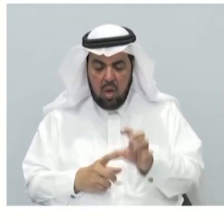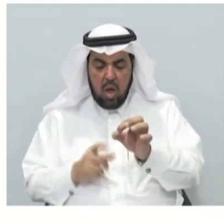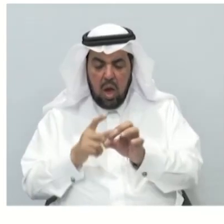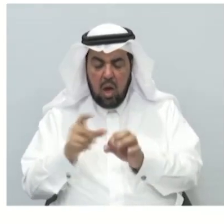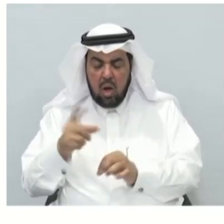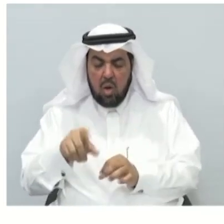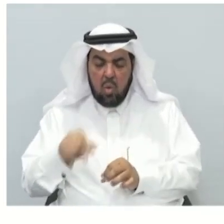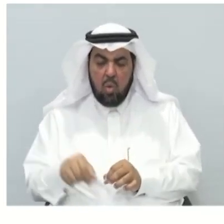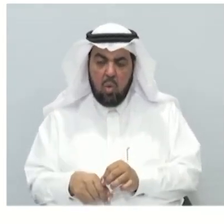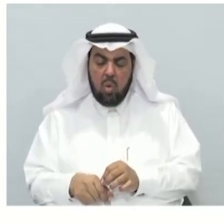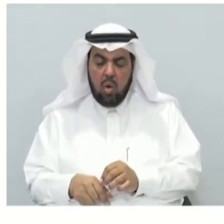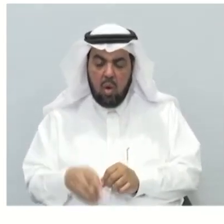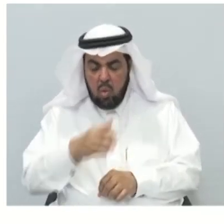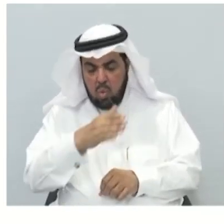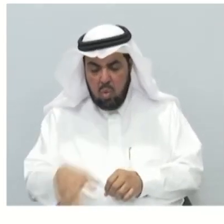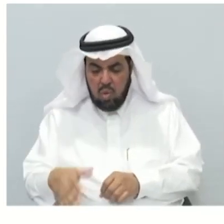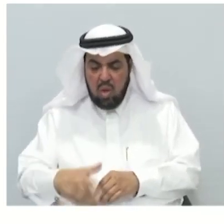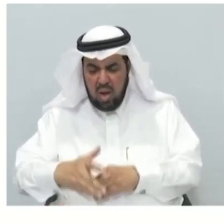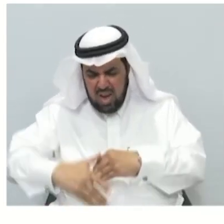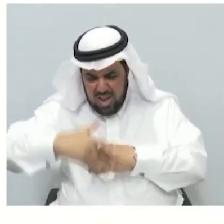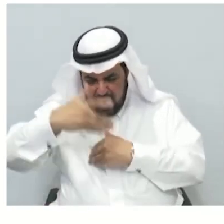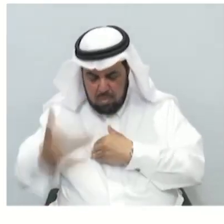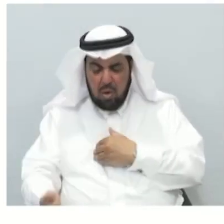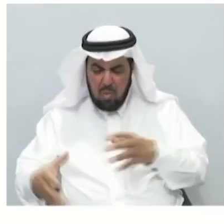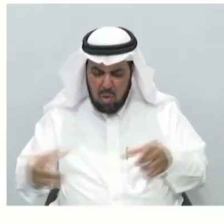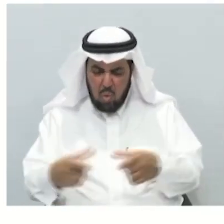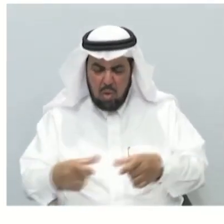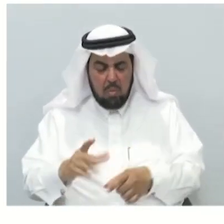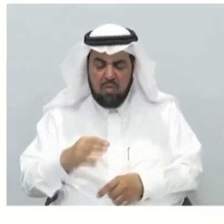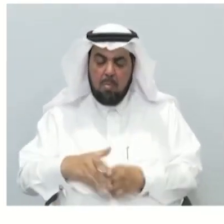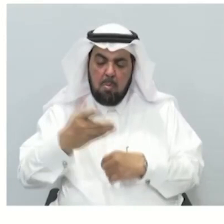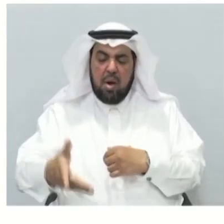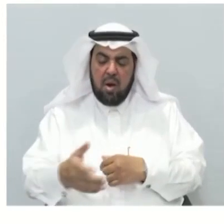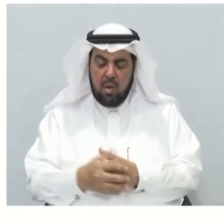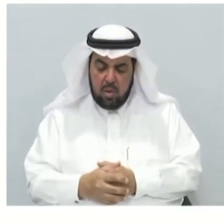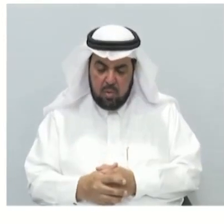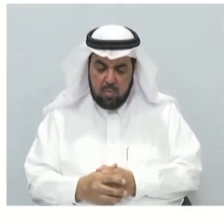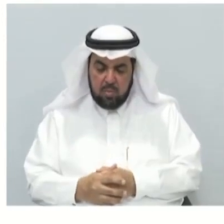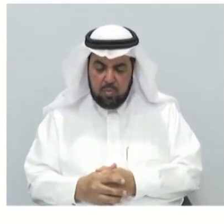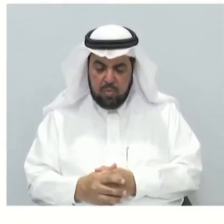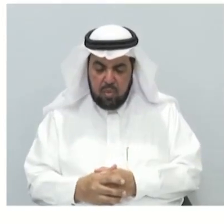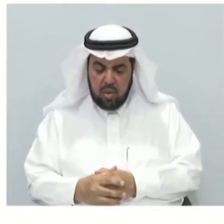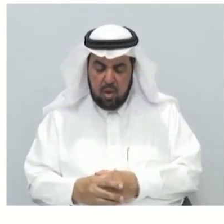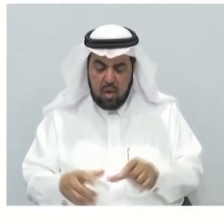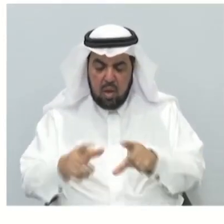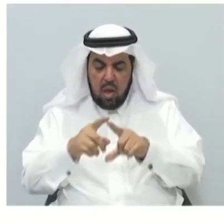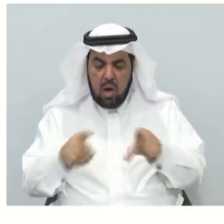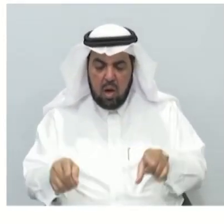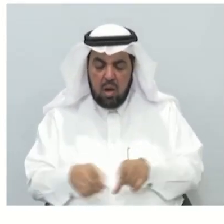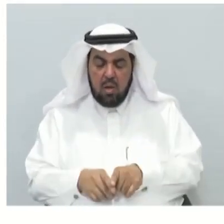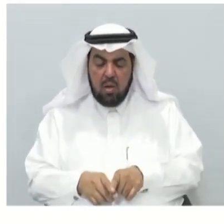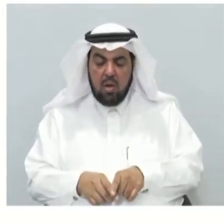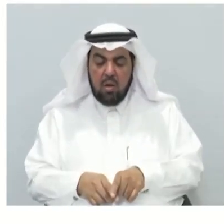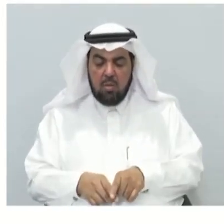تطابق الزاويه r والضلع الغير محصور بينهما يطابق الظلع الغير محصور بينهما هنا فراح يكون عندك المثلثين او الضلع